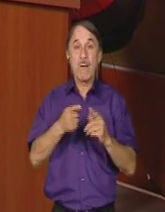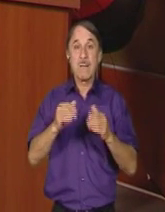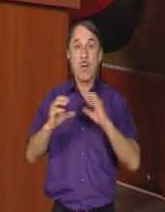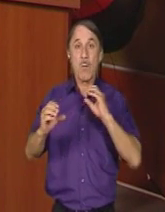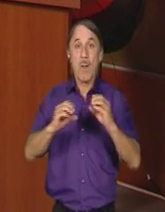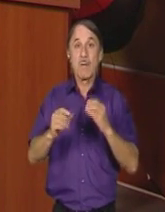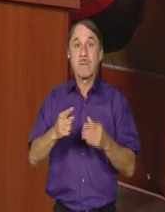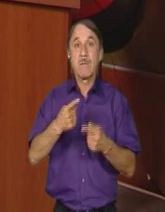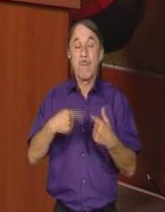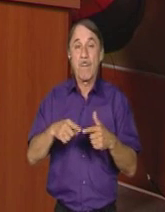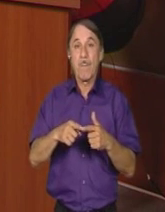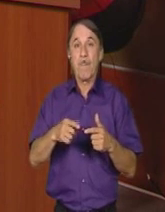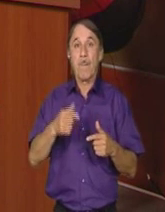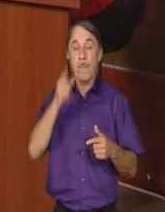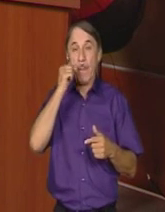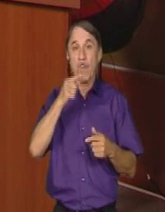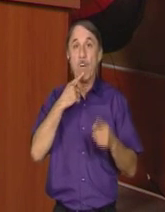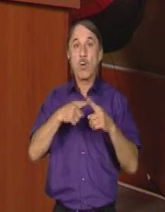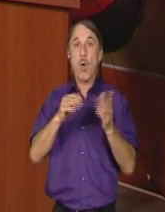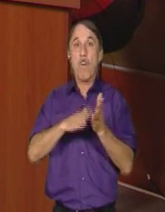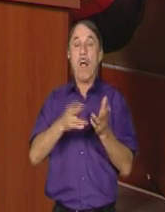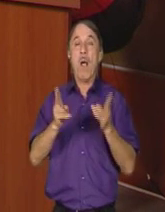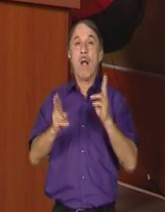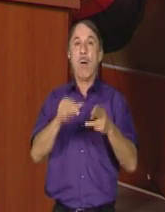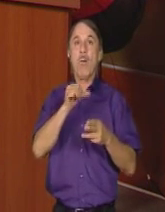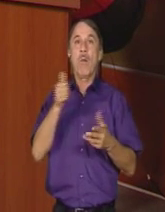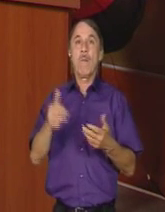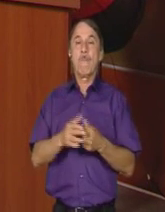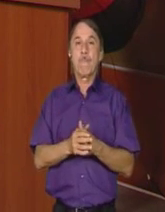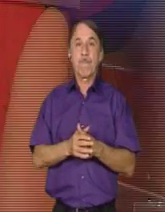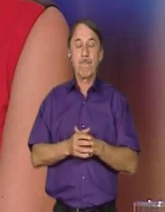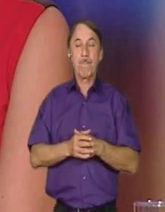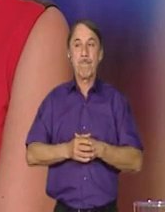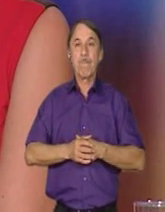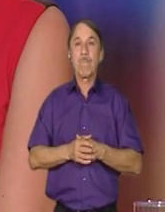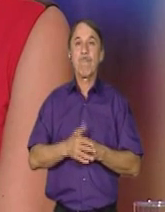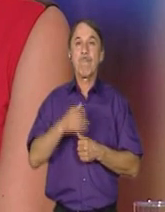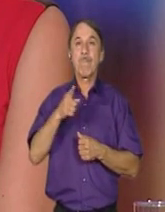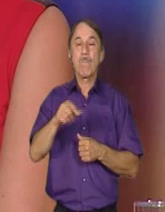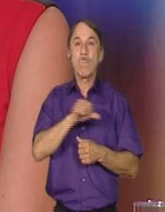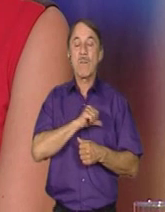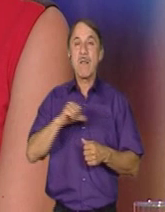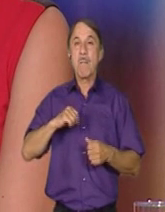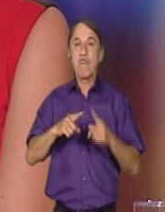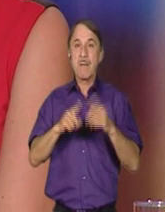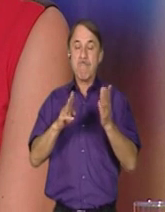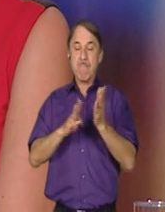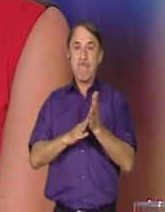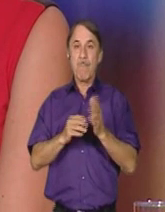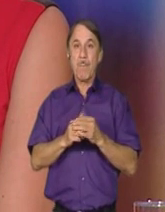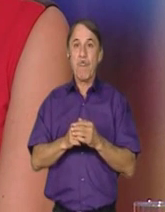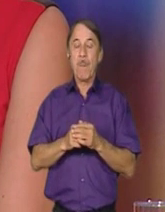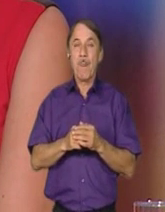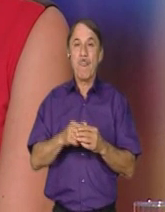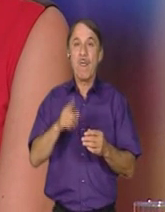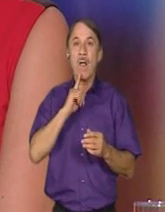ocek, kompozitori, obojica su ti masteri, kako se to sad zove, ono. Samo što ovaj stariji Nemanja ima